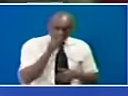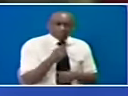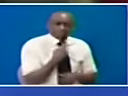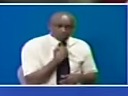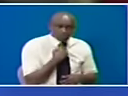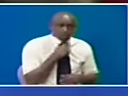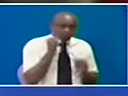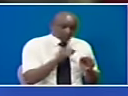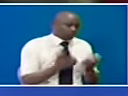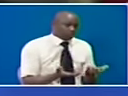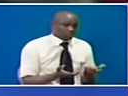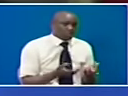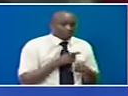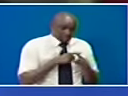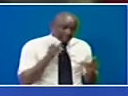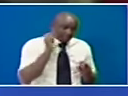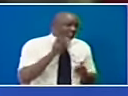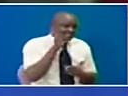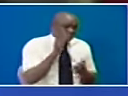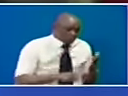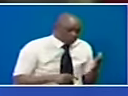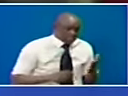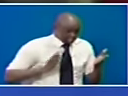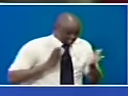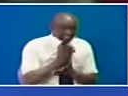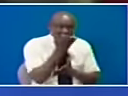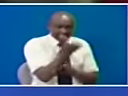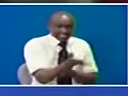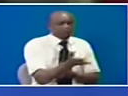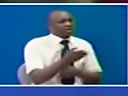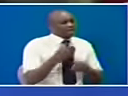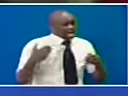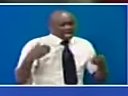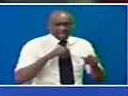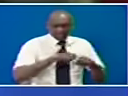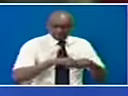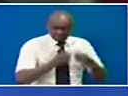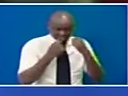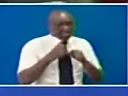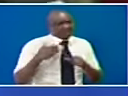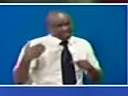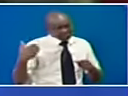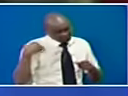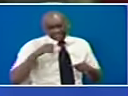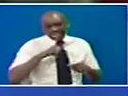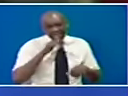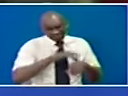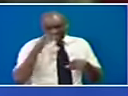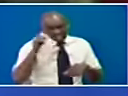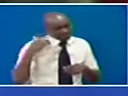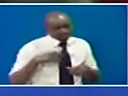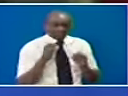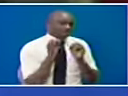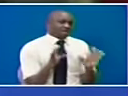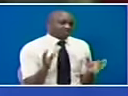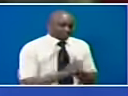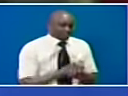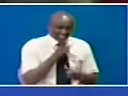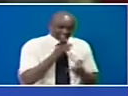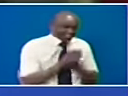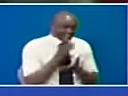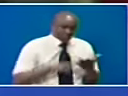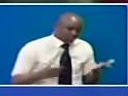kusaidia. Ni haki kweli, lakini waangalie kwamba hii haki inadhuru pia mwananchi wa kawaida, ama ni haki gani